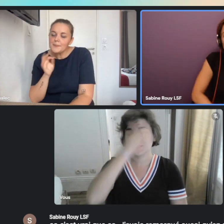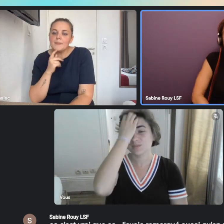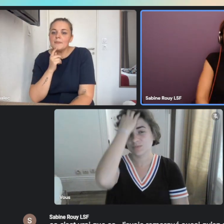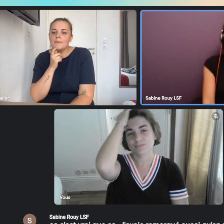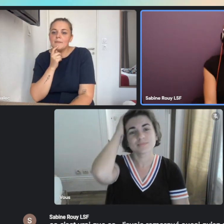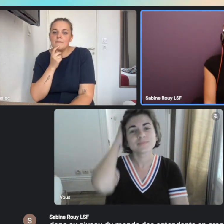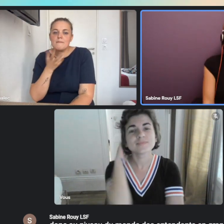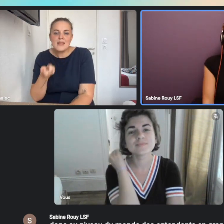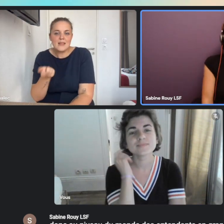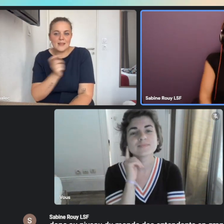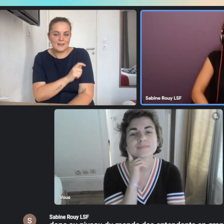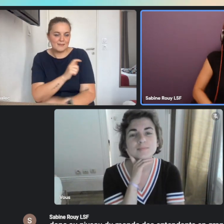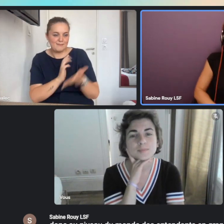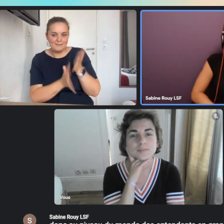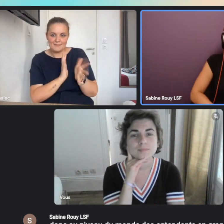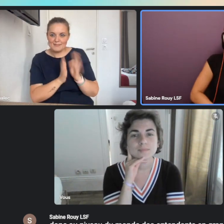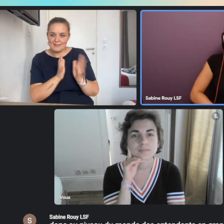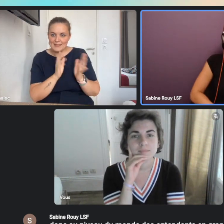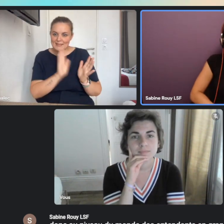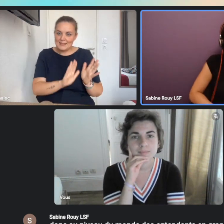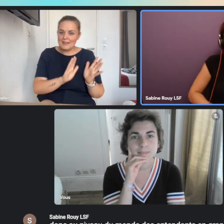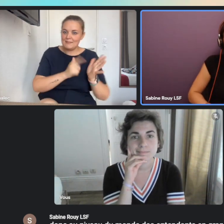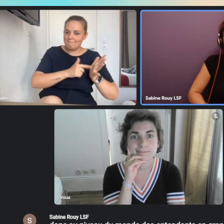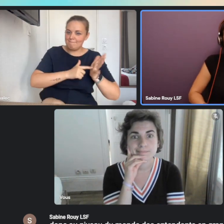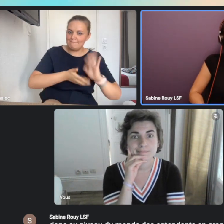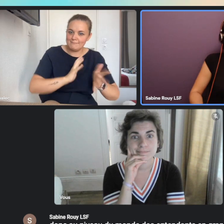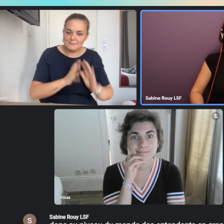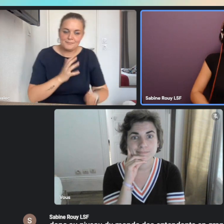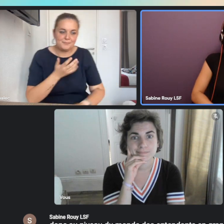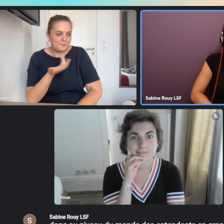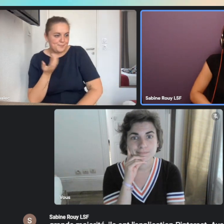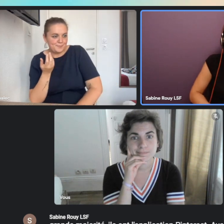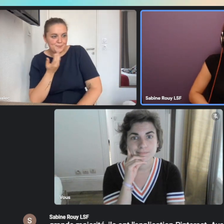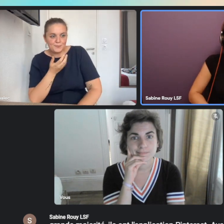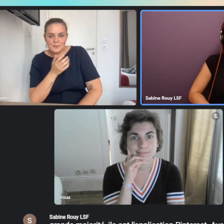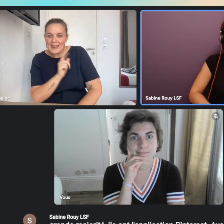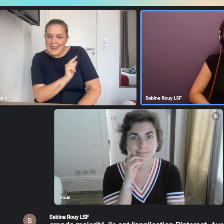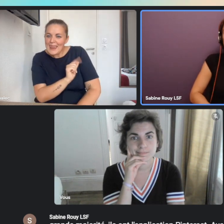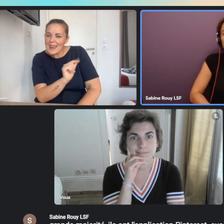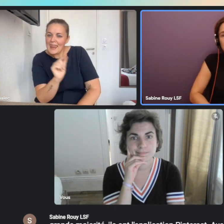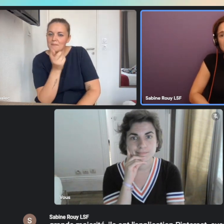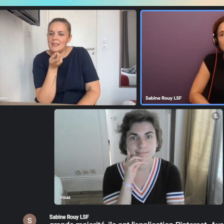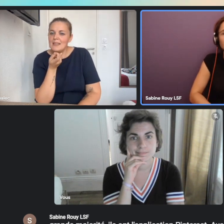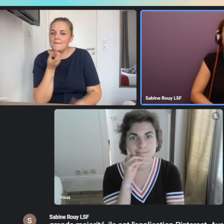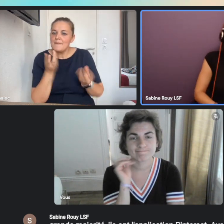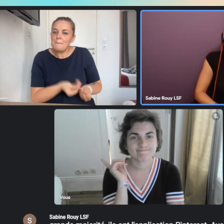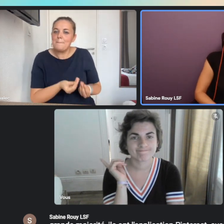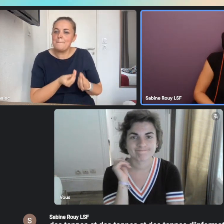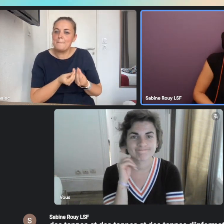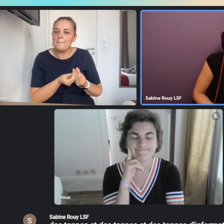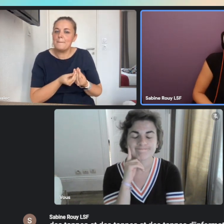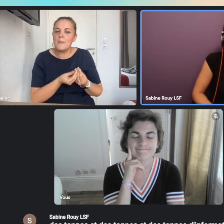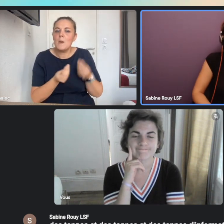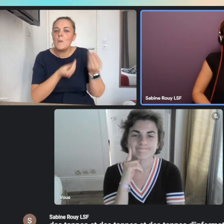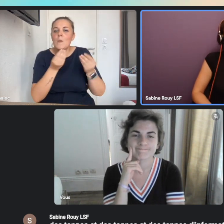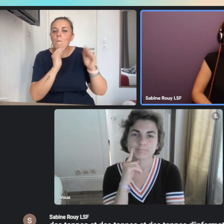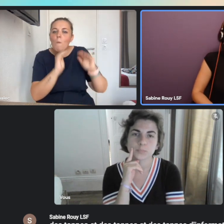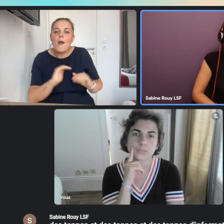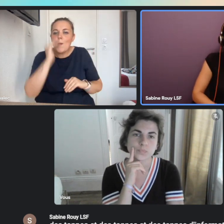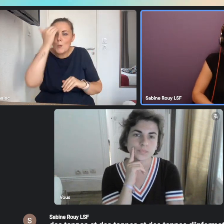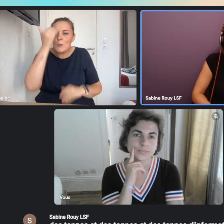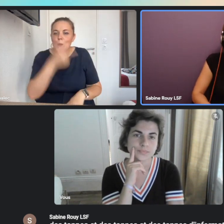avoir 3 4 millions de résultats. Alors qu'en langue des signes, vraiment accès en langue des signes, alors il y a des petites choses, mais